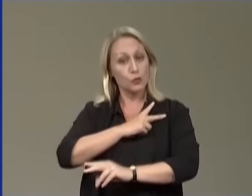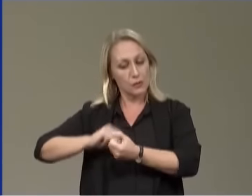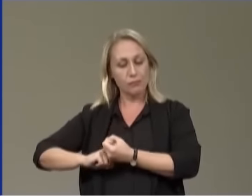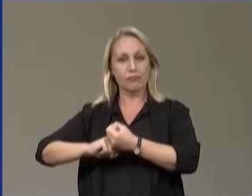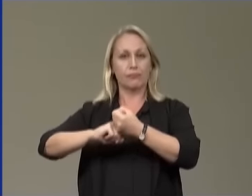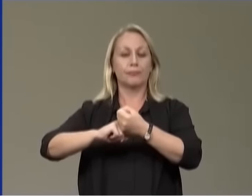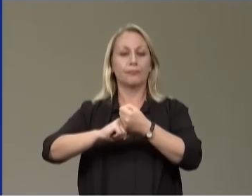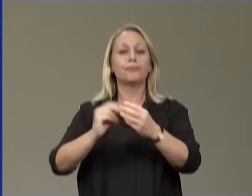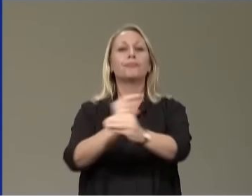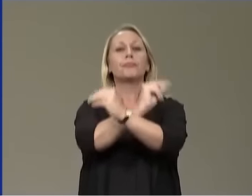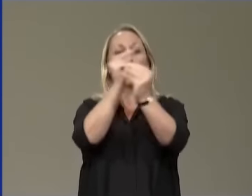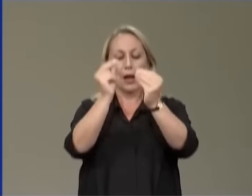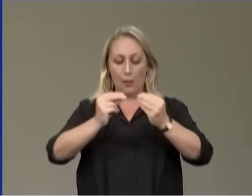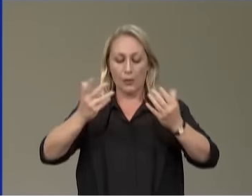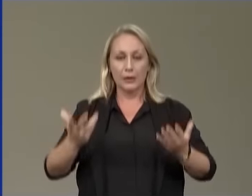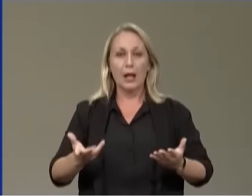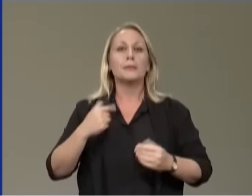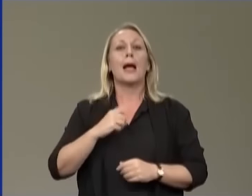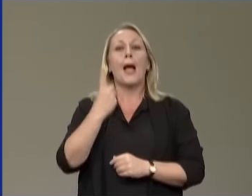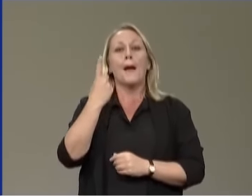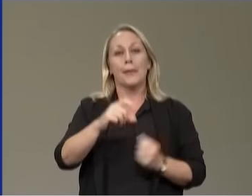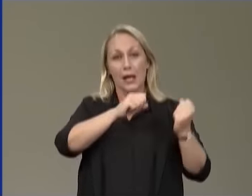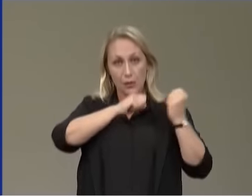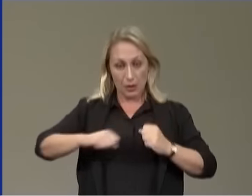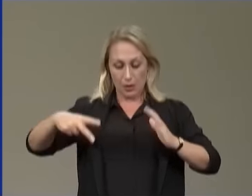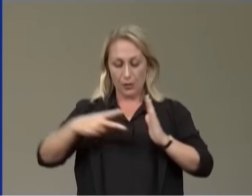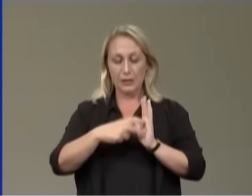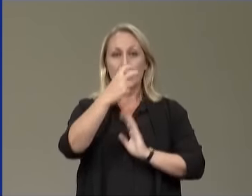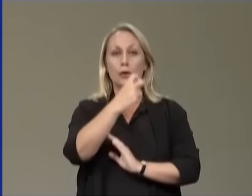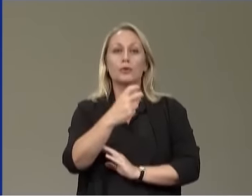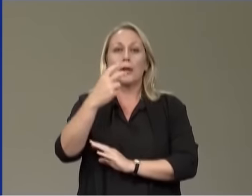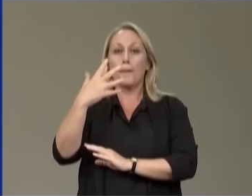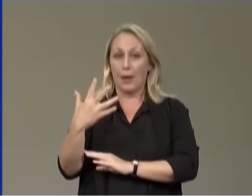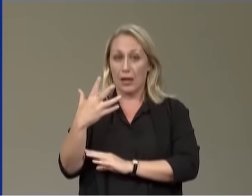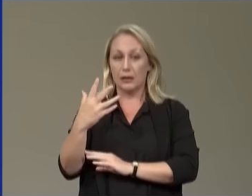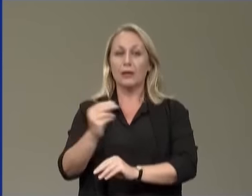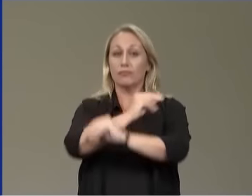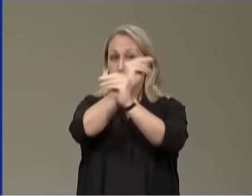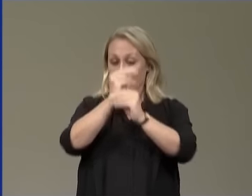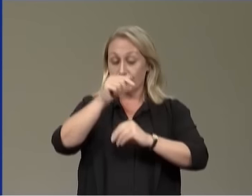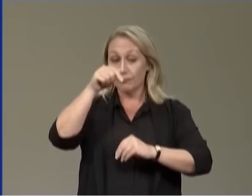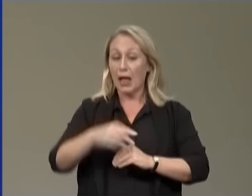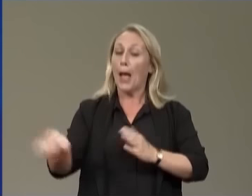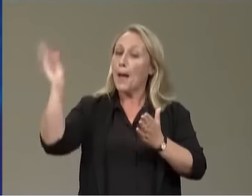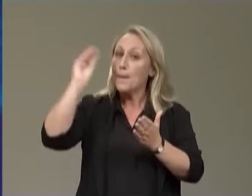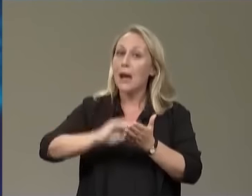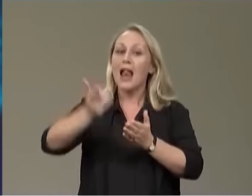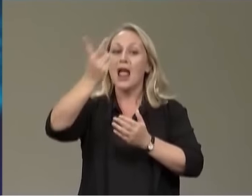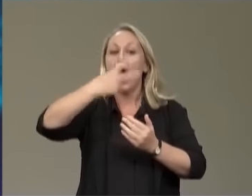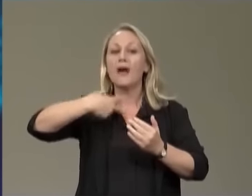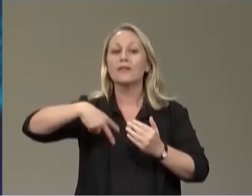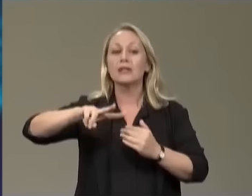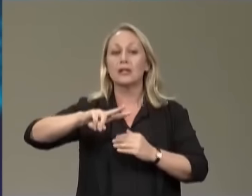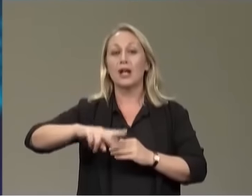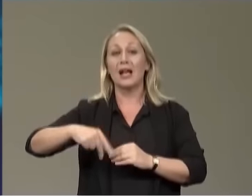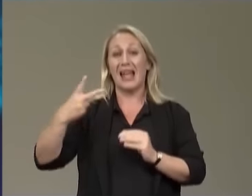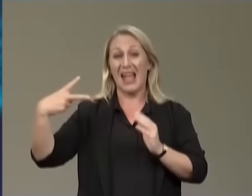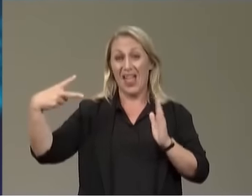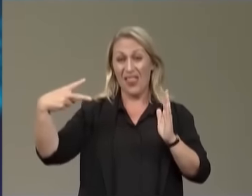Έτσι, από την 1η Ιανουαρίου του 2025 αυξάνονται εκ νέου περισσότερες από